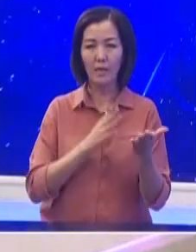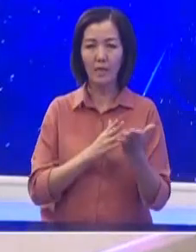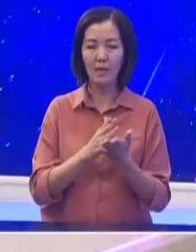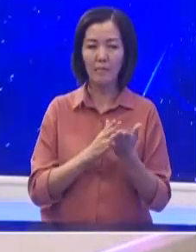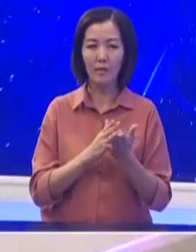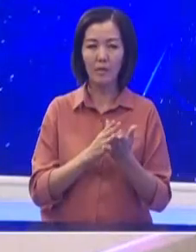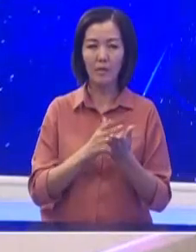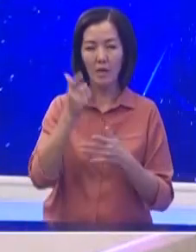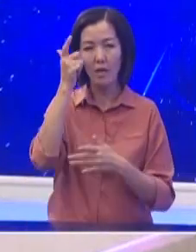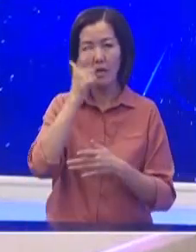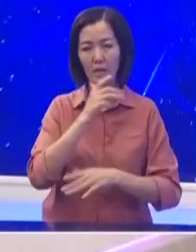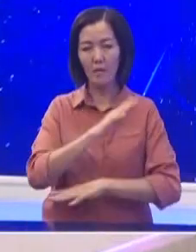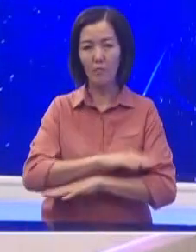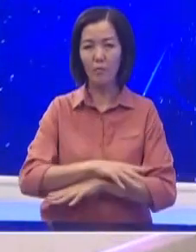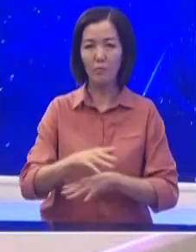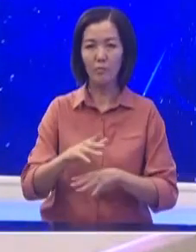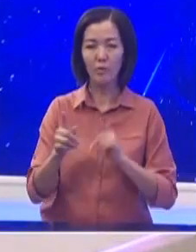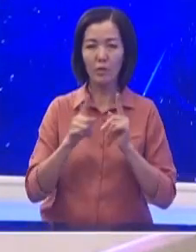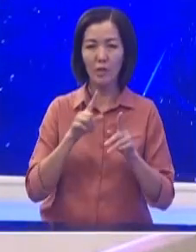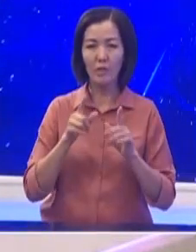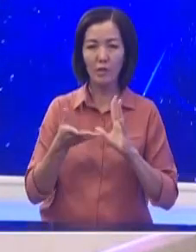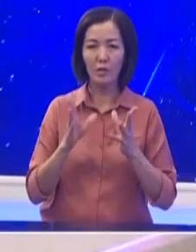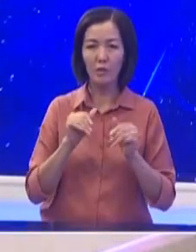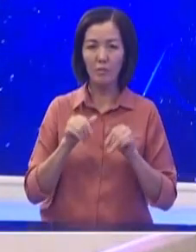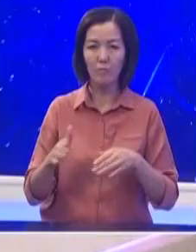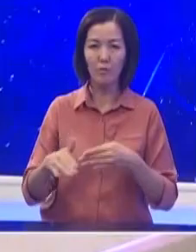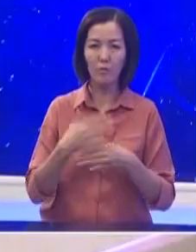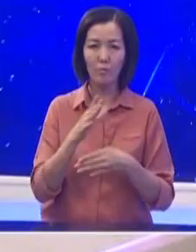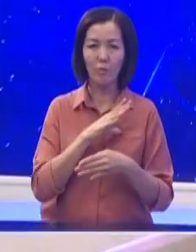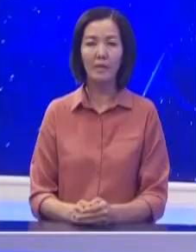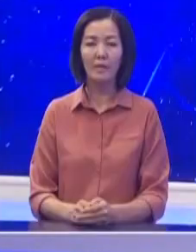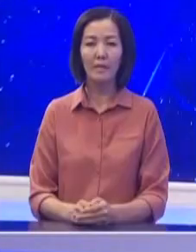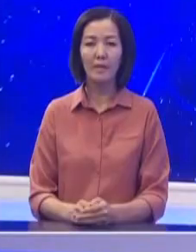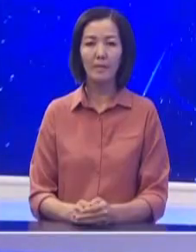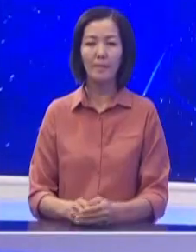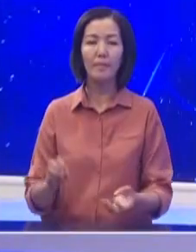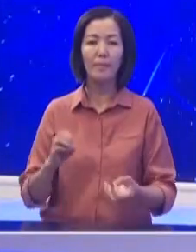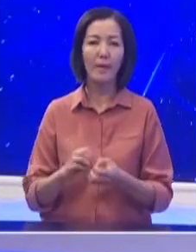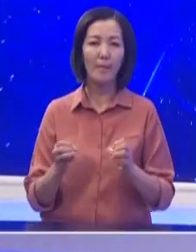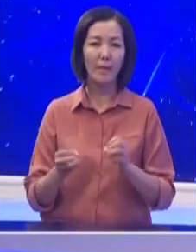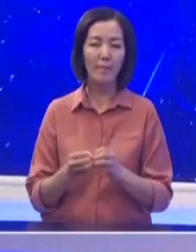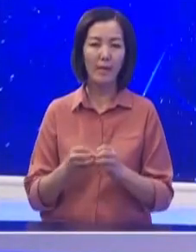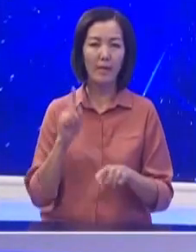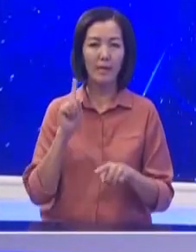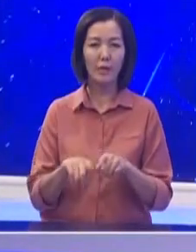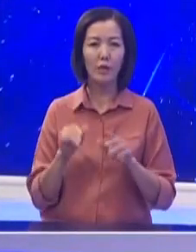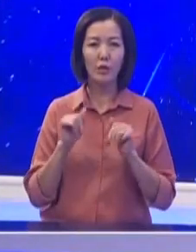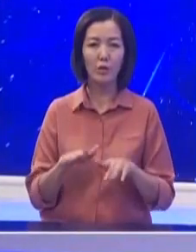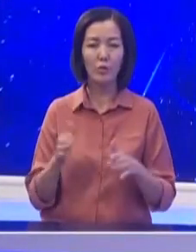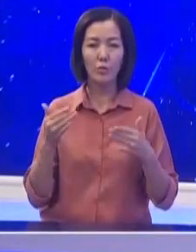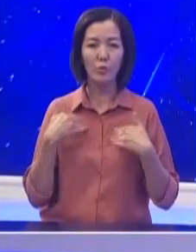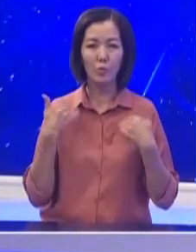қызметшілерді осы әдеп жөнінде кеңес отырысының шешімі бойынша жауапкершілікке тартылған болатын. Дауларды тез және тиімді шешу